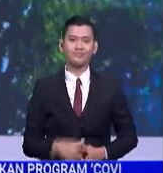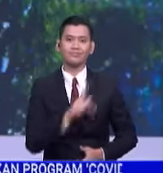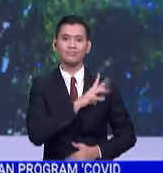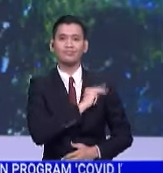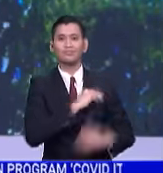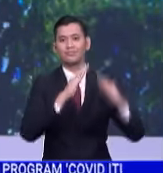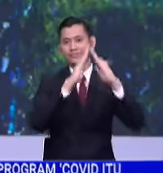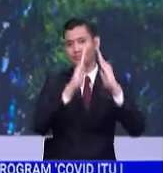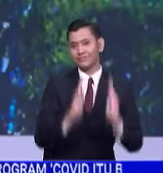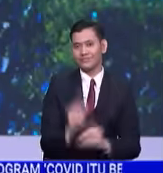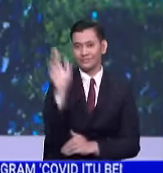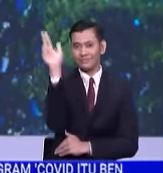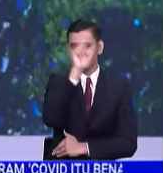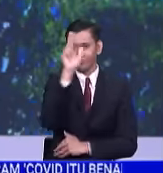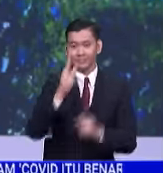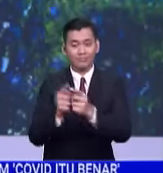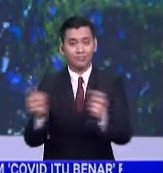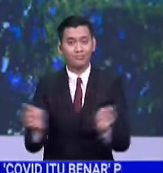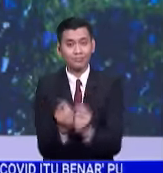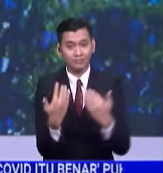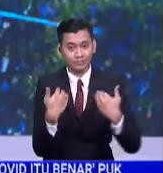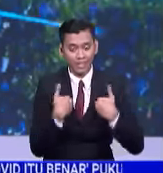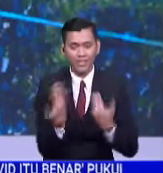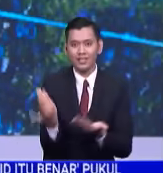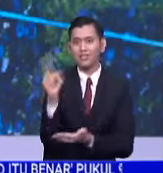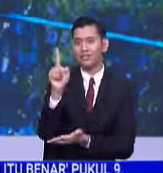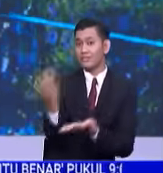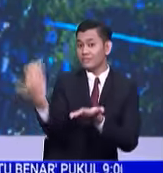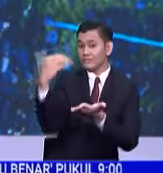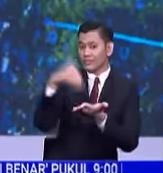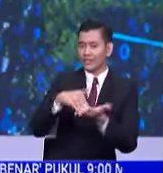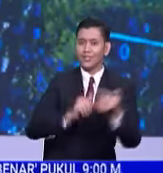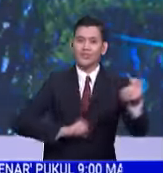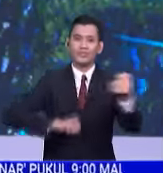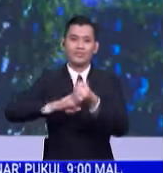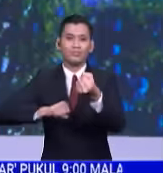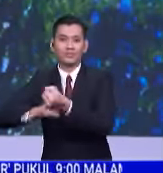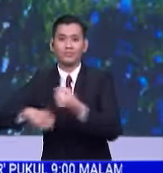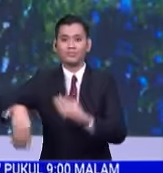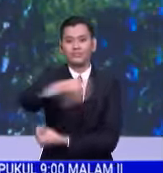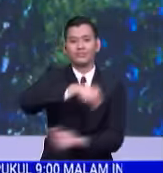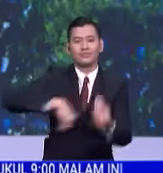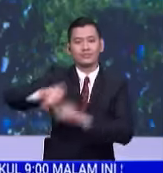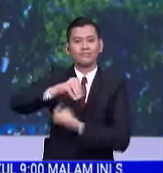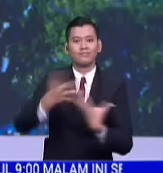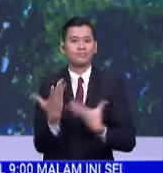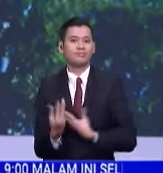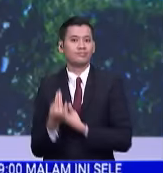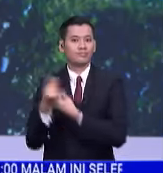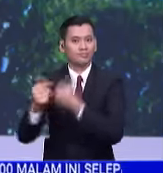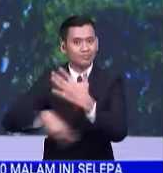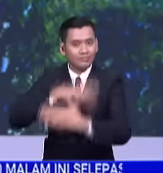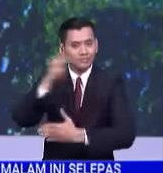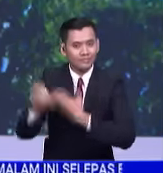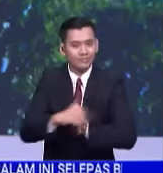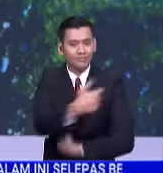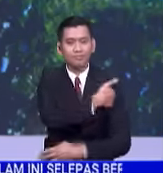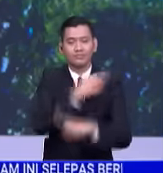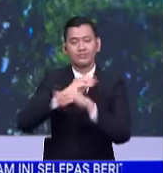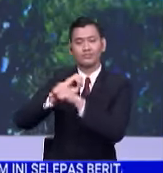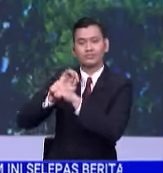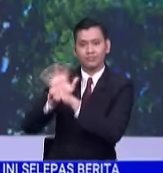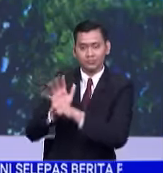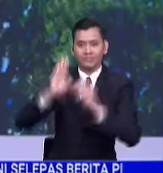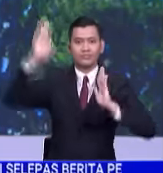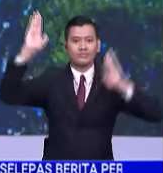Kementerian Perumahan dan Kerajaan Tempatan mewujudkan satu ekosistem sokongan bagi membantu kelancaran program imunisasi